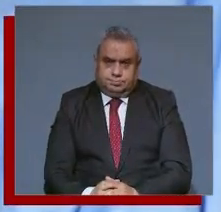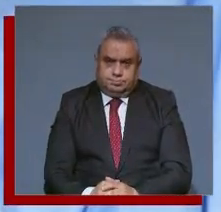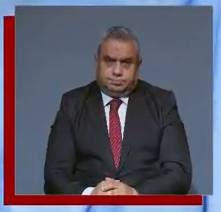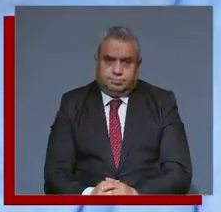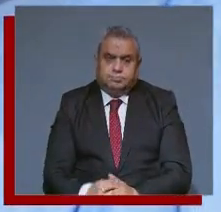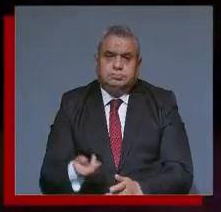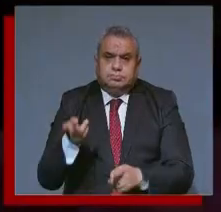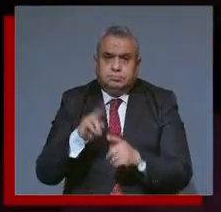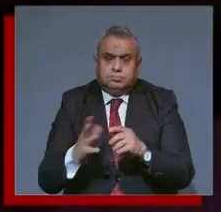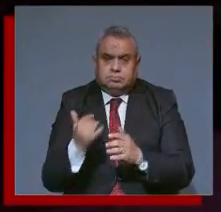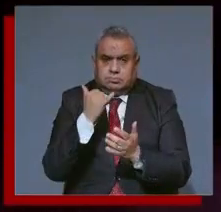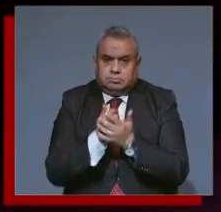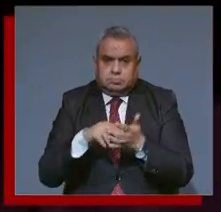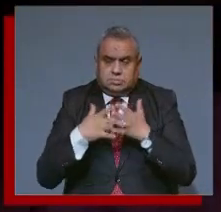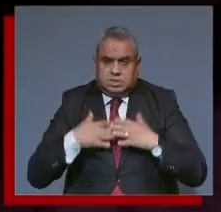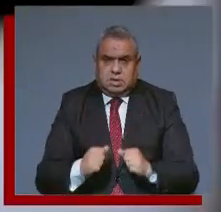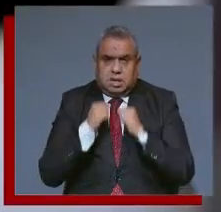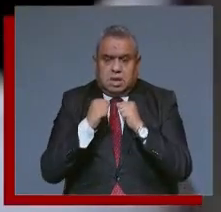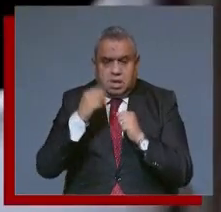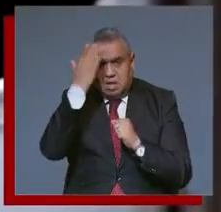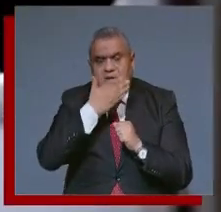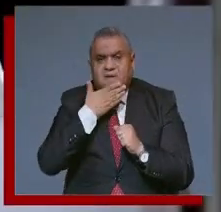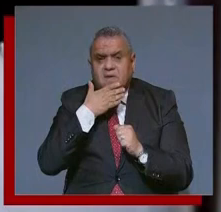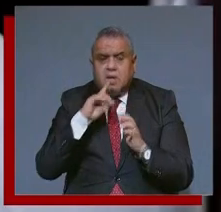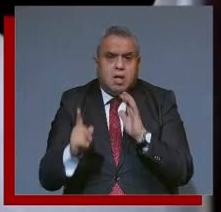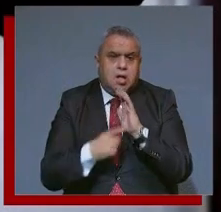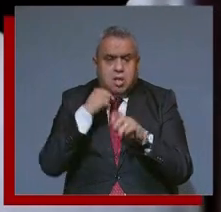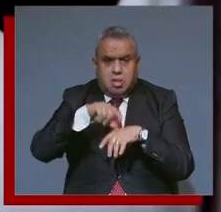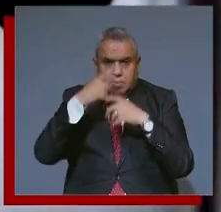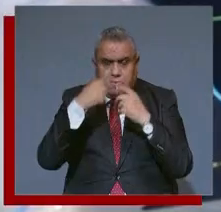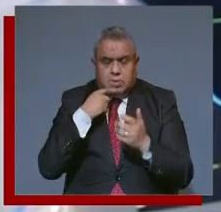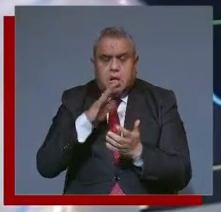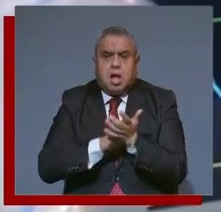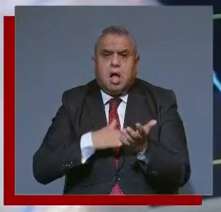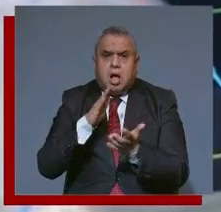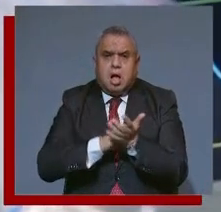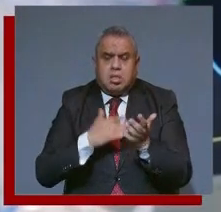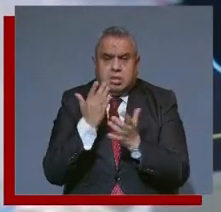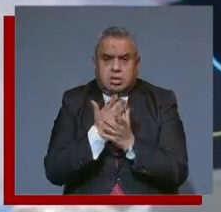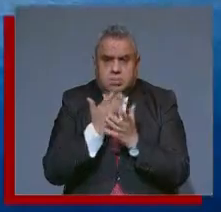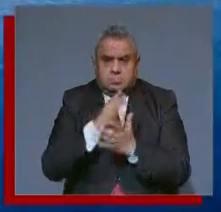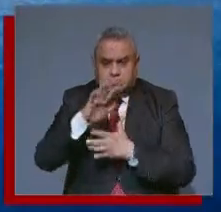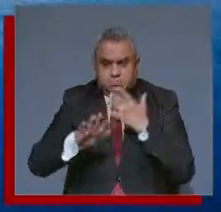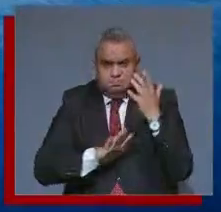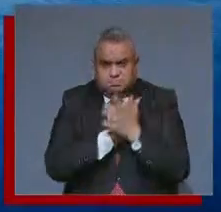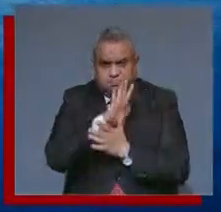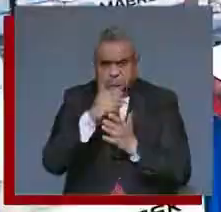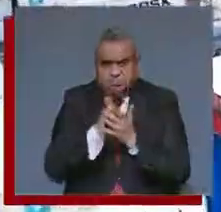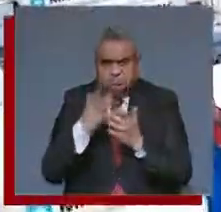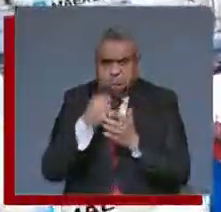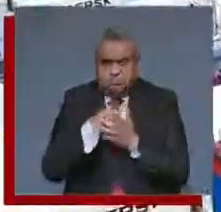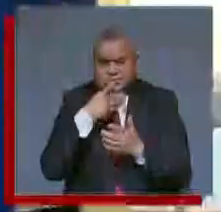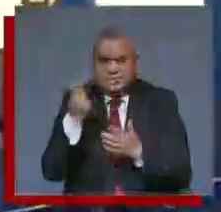وكان قطاع الرعاية الصحية الإفريقي أول القطاعات تأثراً بسبب تفاقم الخلل في سلاسل